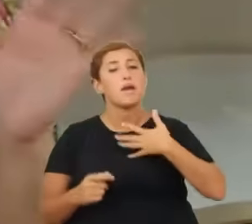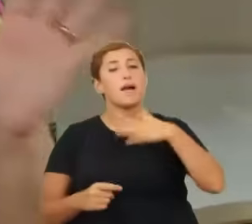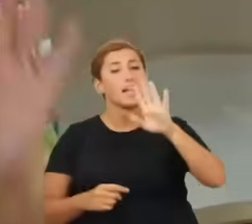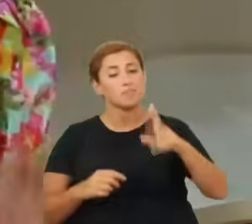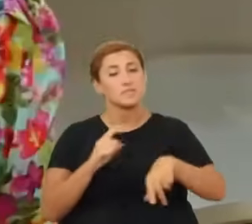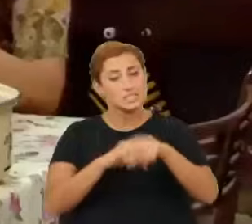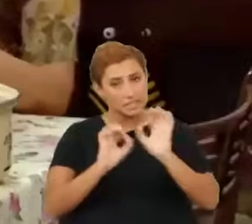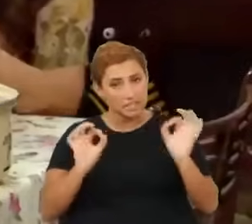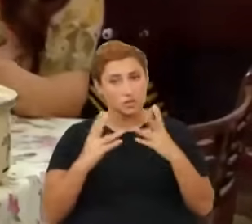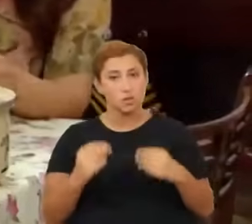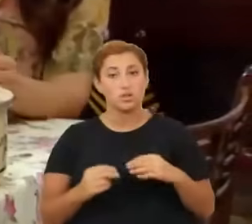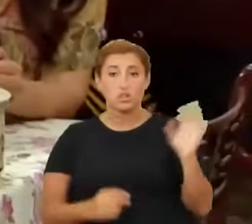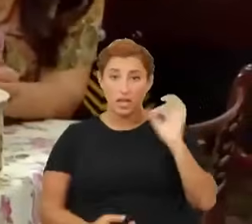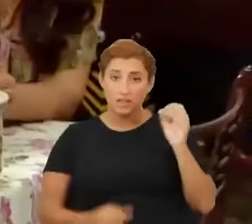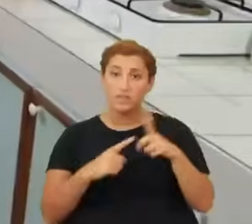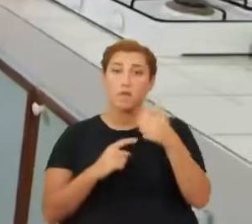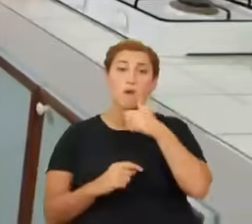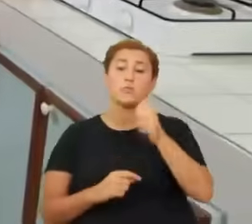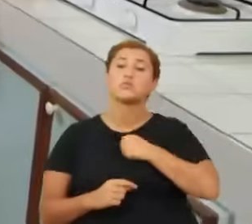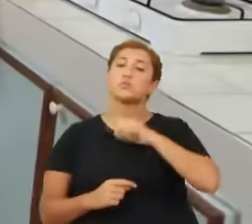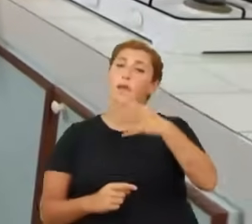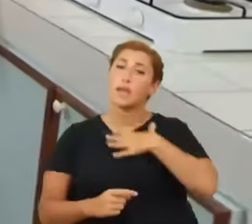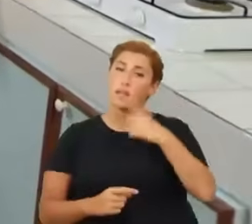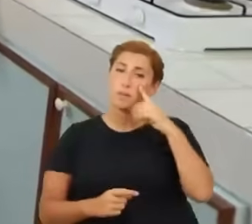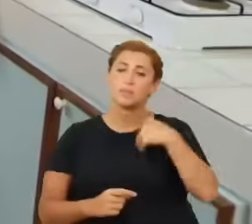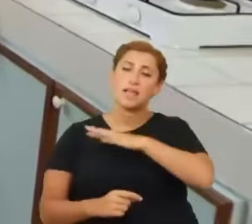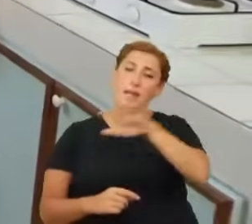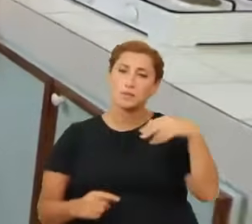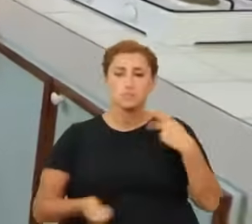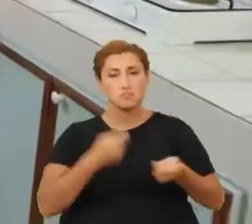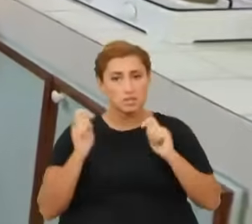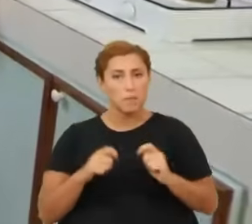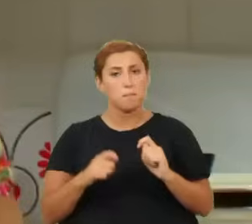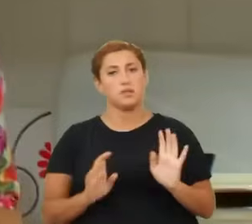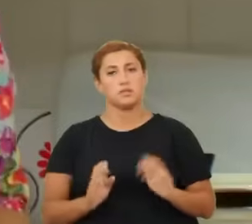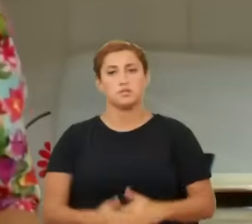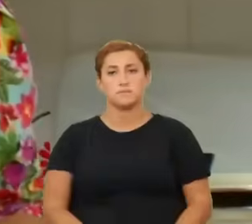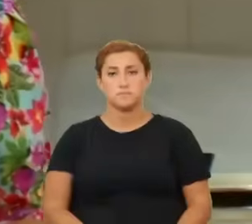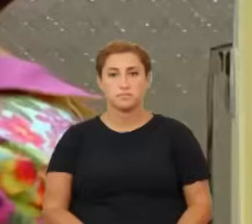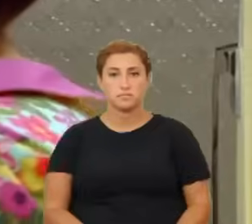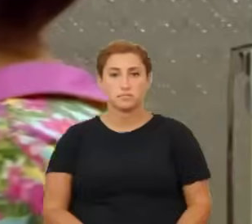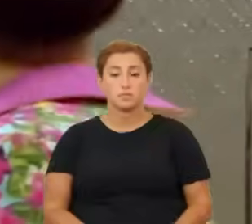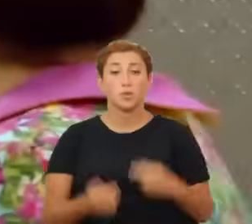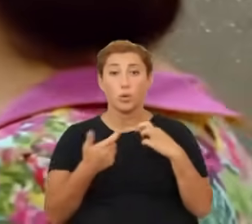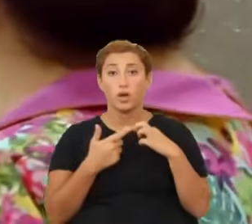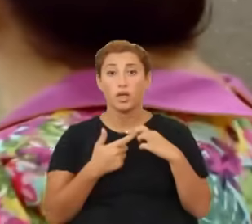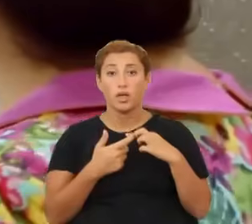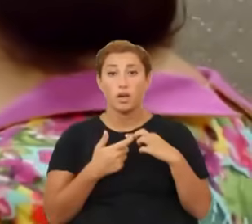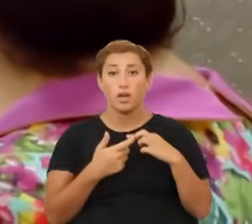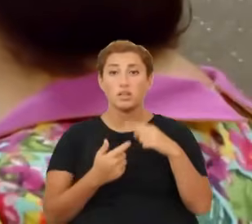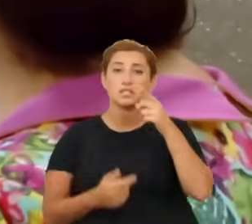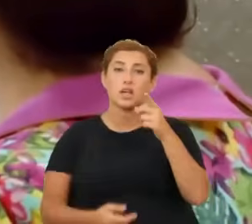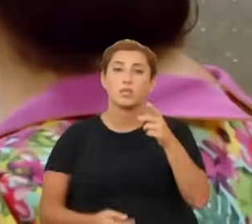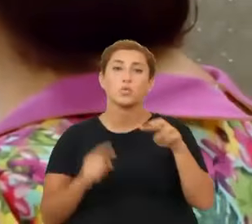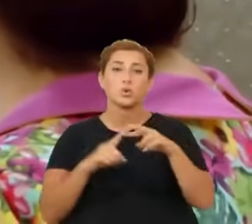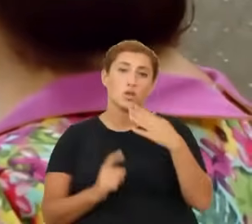etme, yetiştireceğiz biz. Evet Fehmi abi ya, üzme sen kendini. Bak biz hepimiz yetiştiririz evelallah. Rukiye,